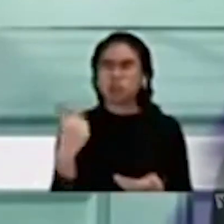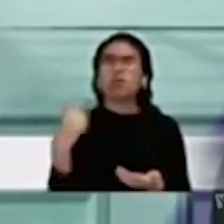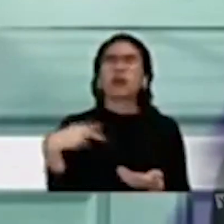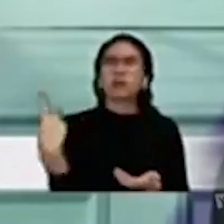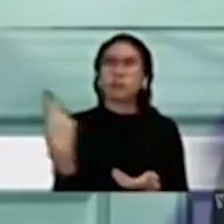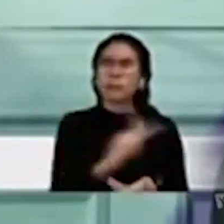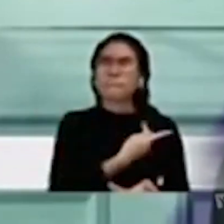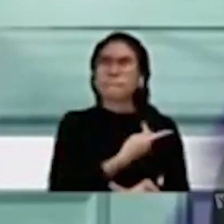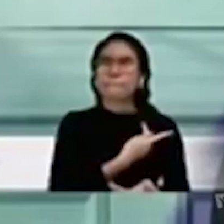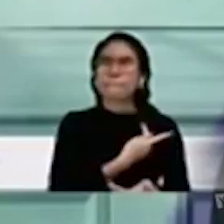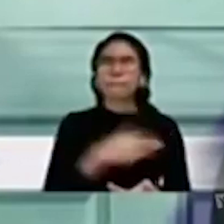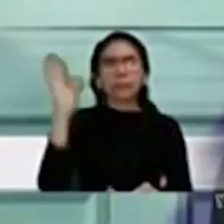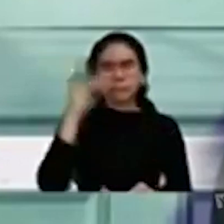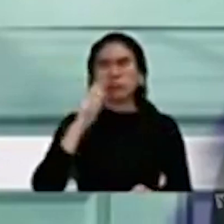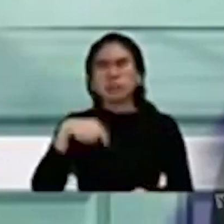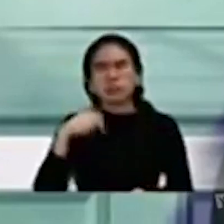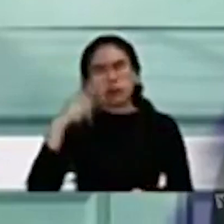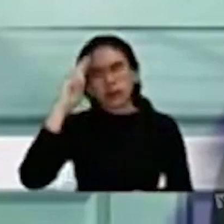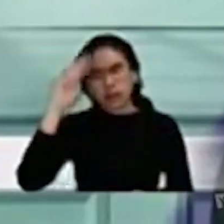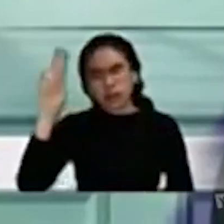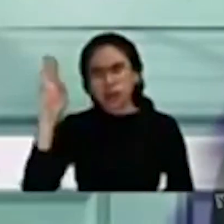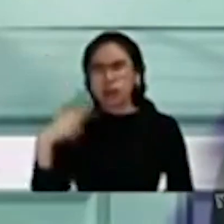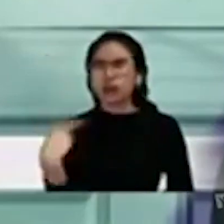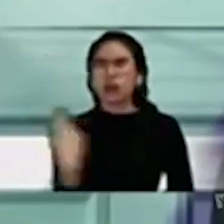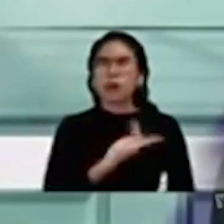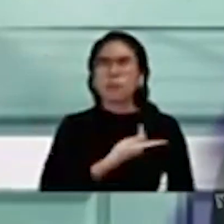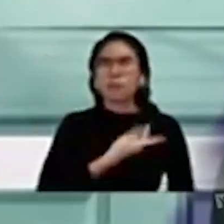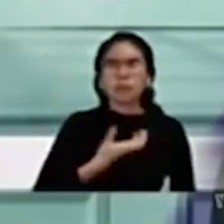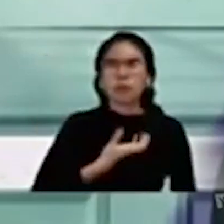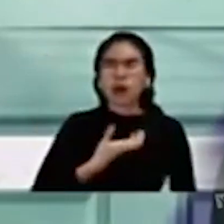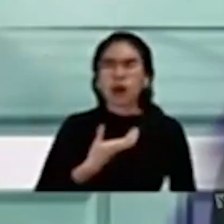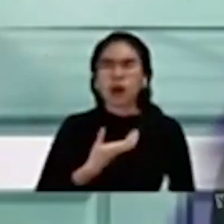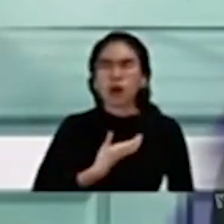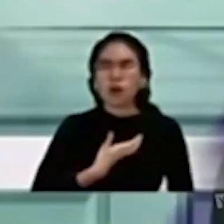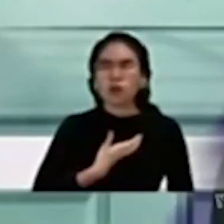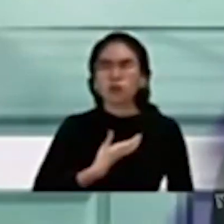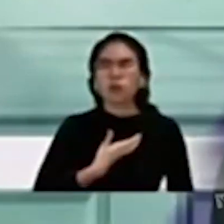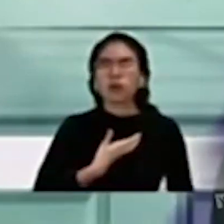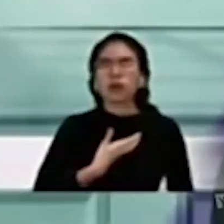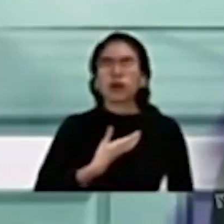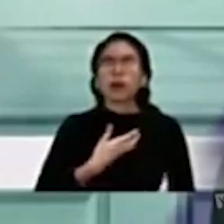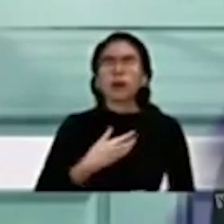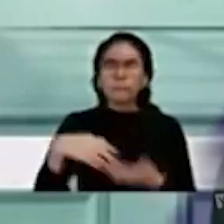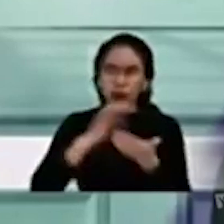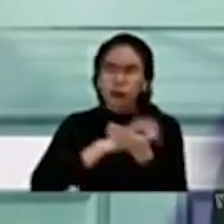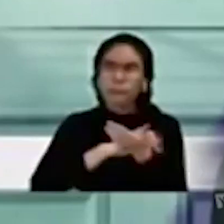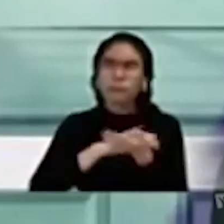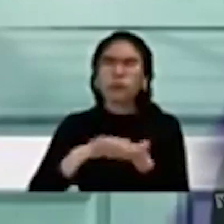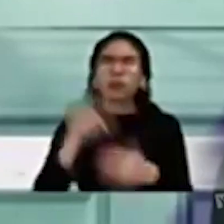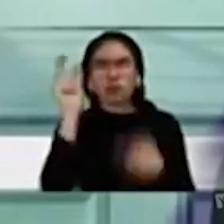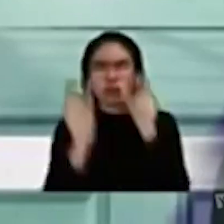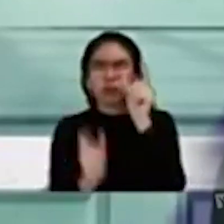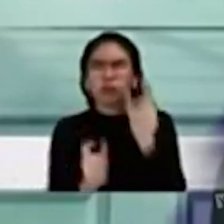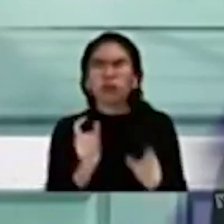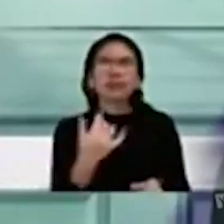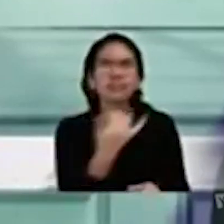Tuhan, kami mau untuk mengampuni akan orang-orang yang bersalah kepada kami.